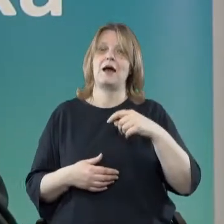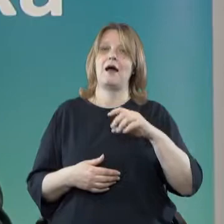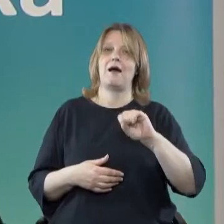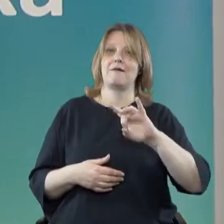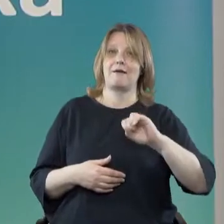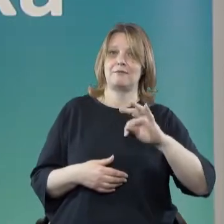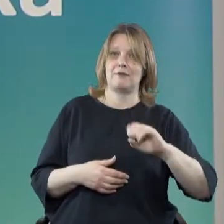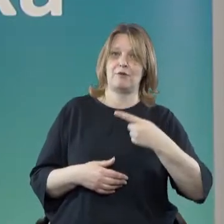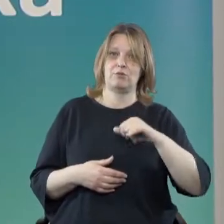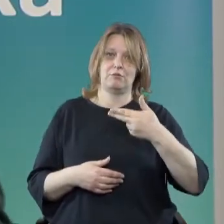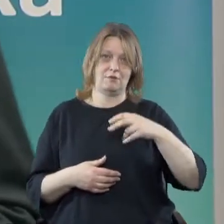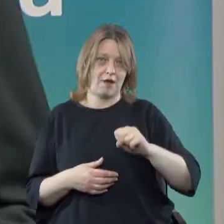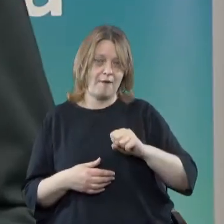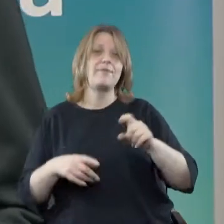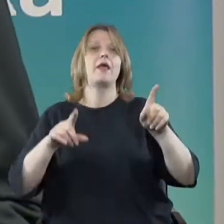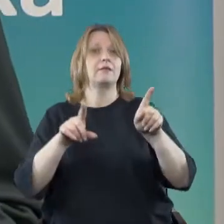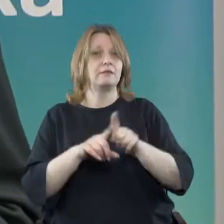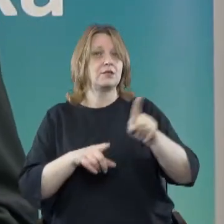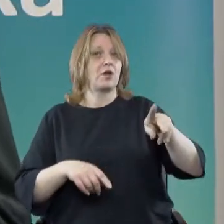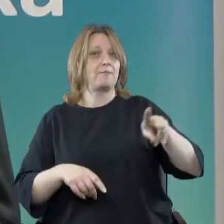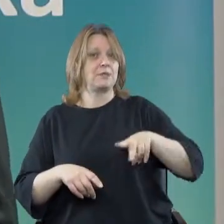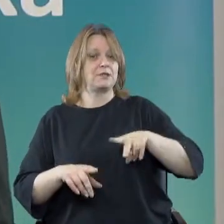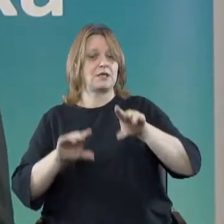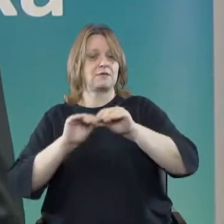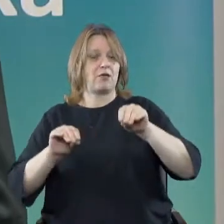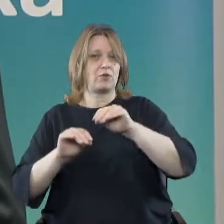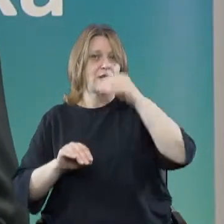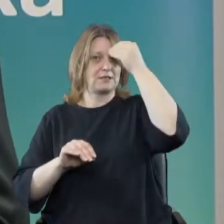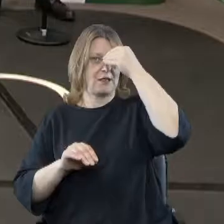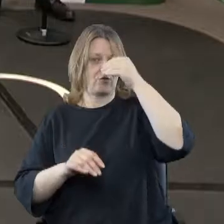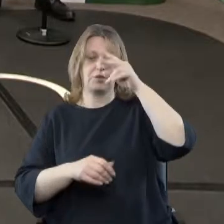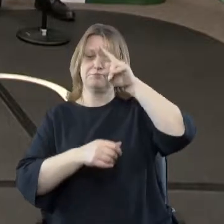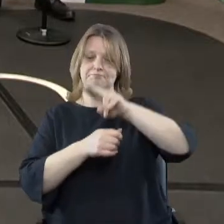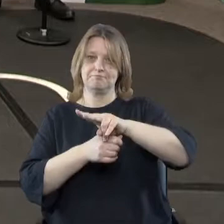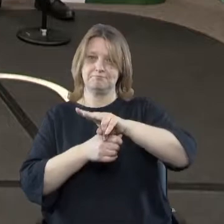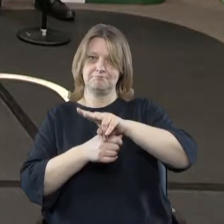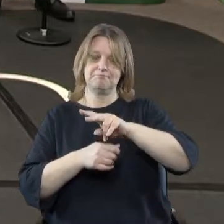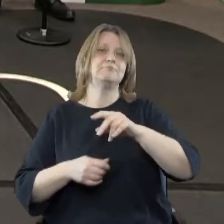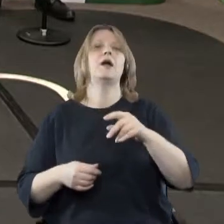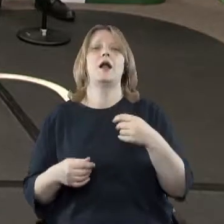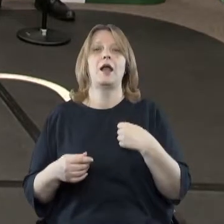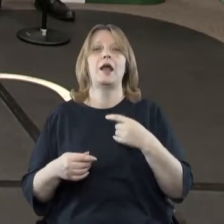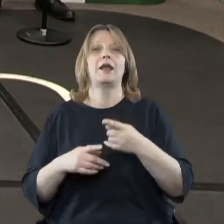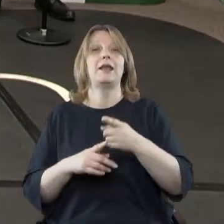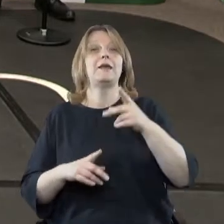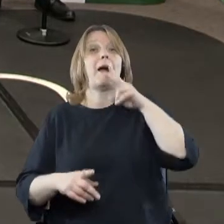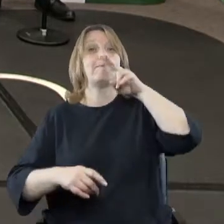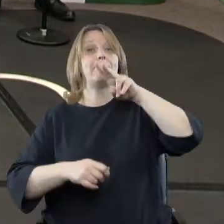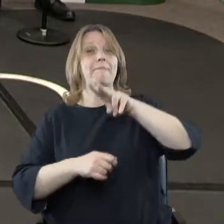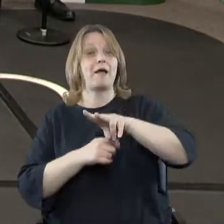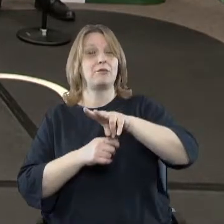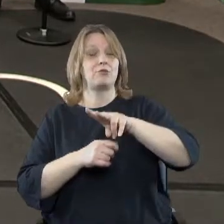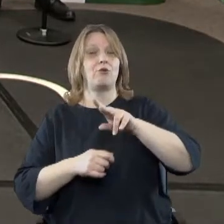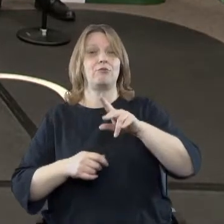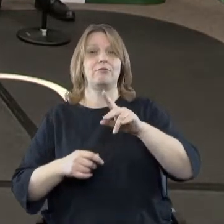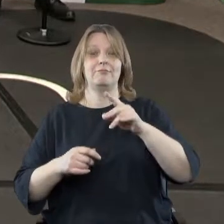Honorowy patronat objęło również Ministerstwo Edukacji i Nauki. Patronem medialnym jest Polskie Radio. Więc zachęcamy do udziału